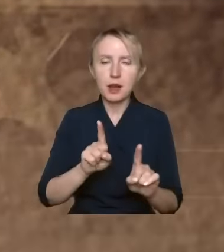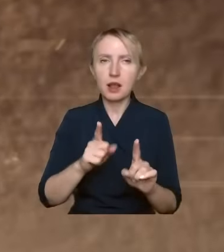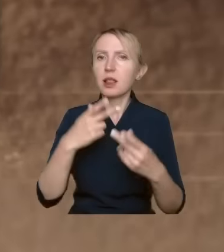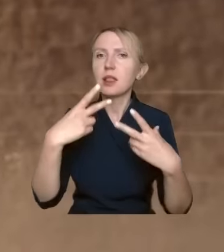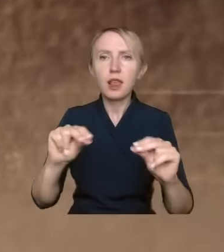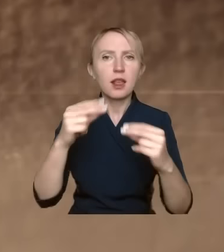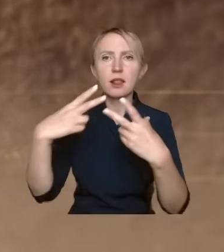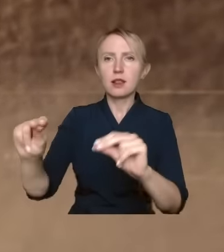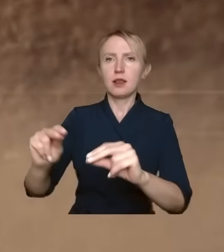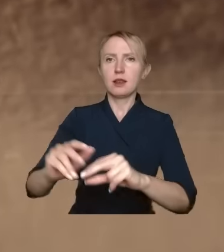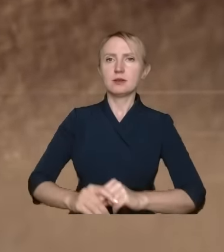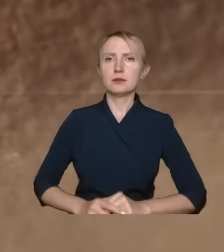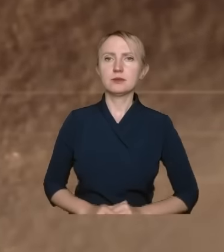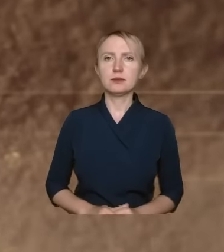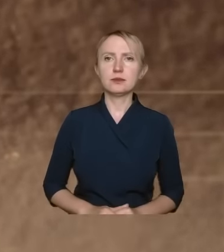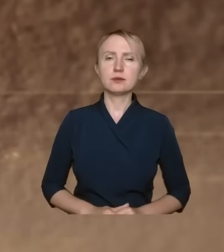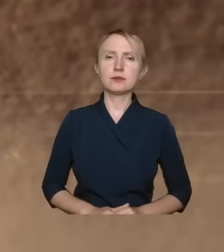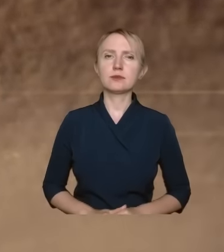Nie.